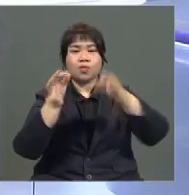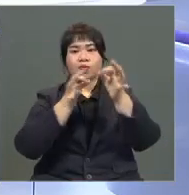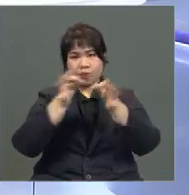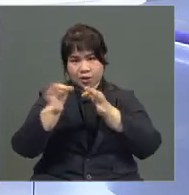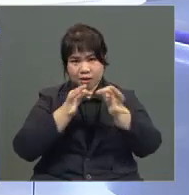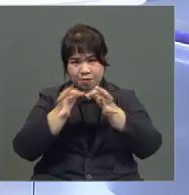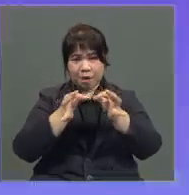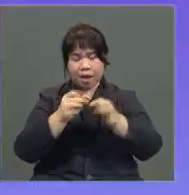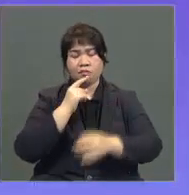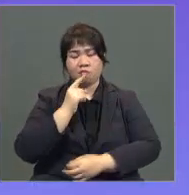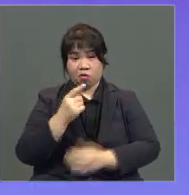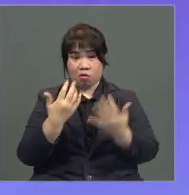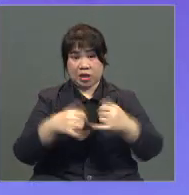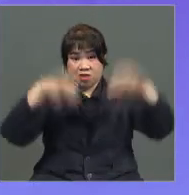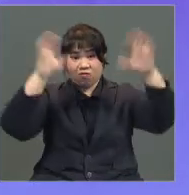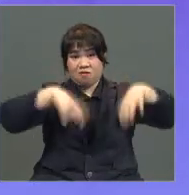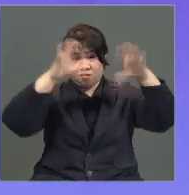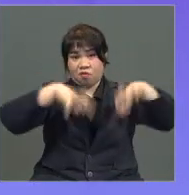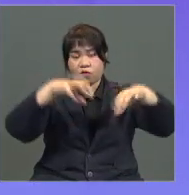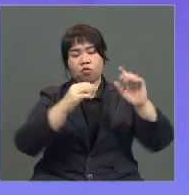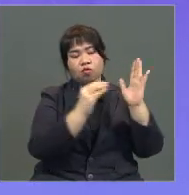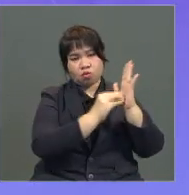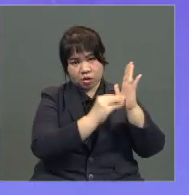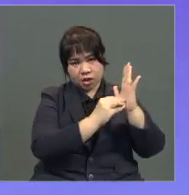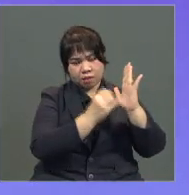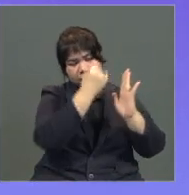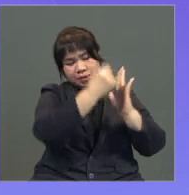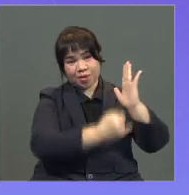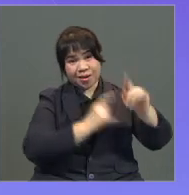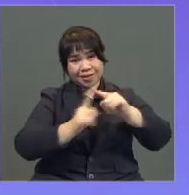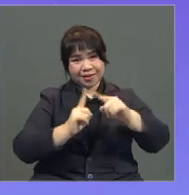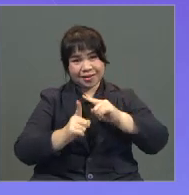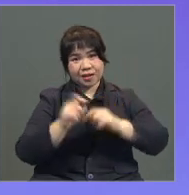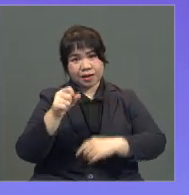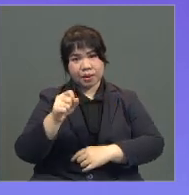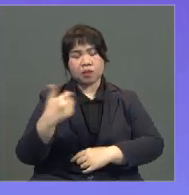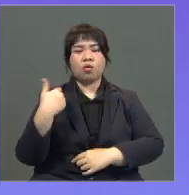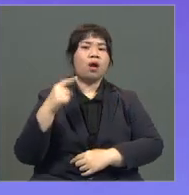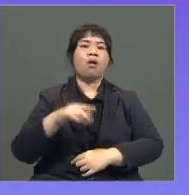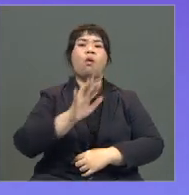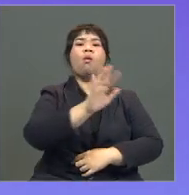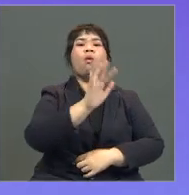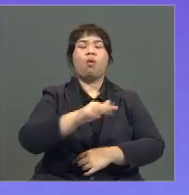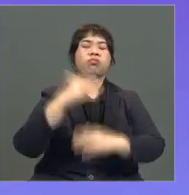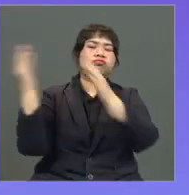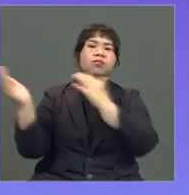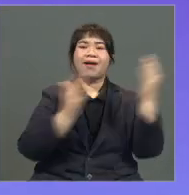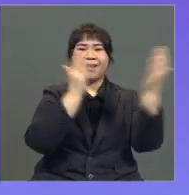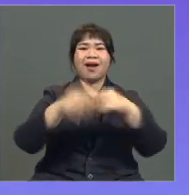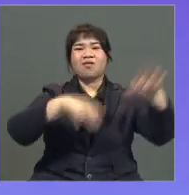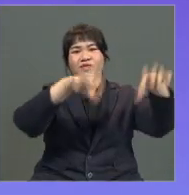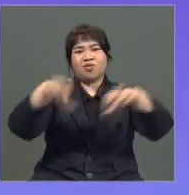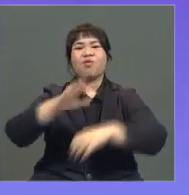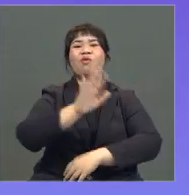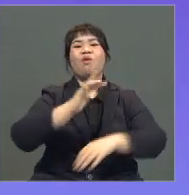ฝากชี้แจงนะคะว่าฝนที่เราเห็นว่าตกลงมาทั้งกรุงเทพฯแล้วก็หลายๆพื้นที่เนี่ยเป็นการตกตามฤดูกาลเท่านั้นค่ะไม่ใช่